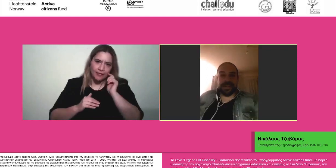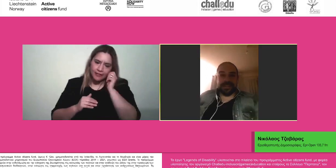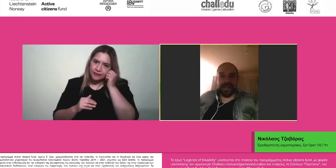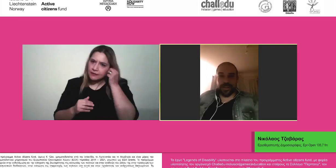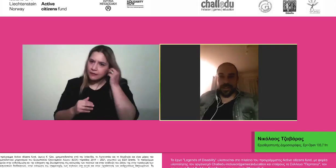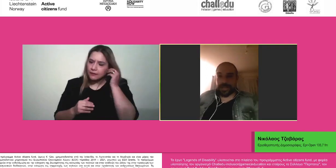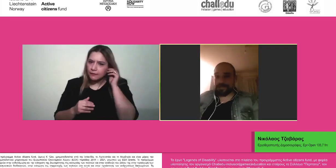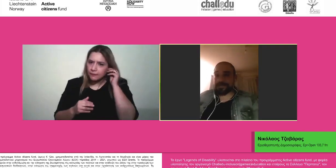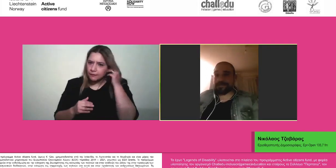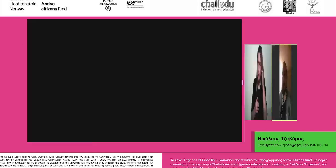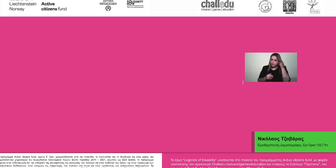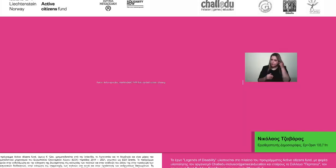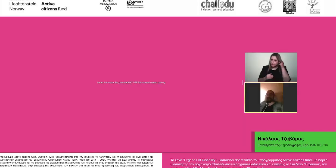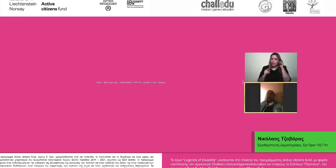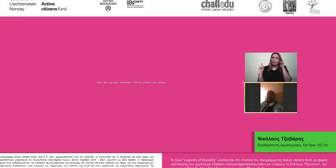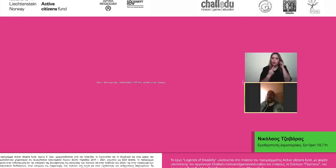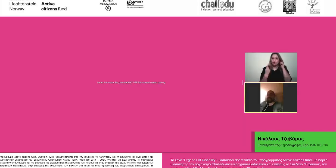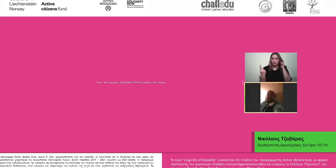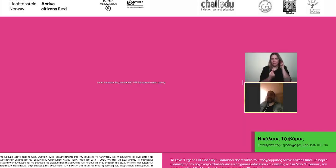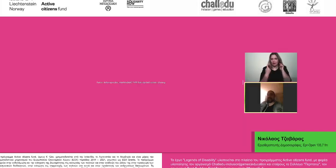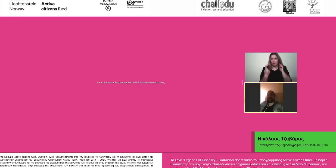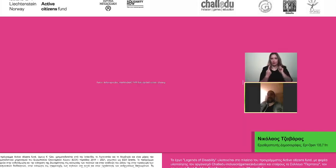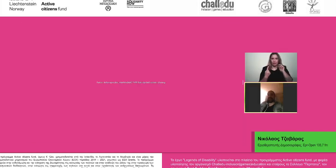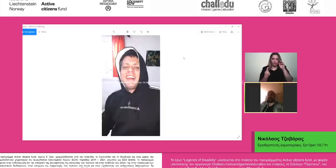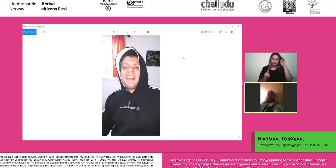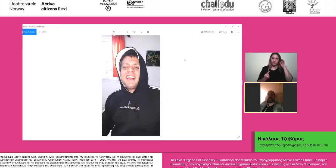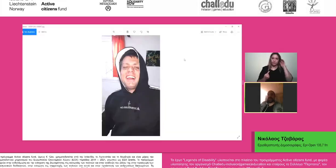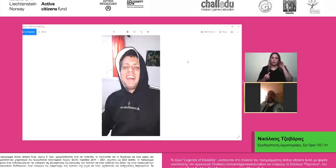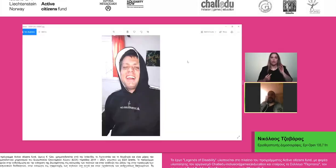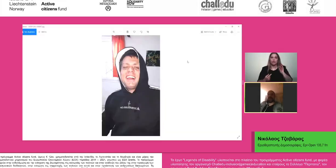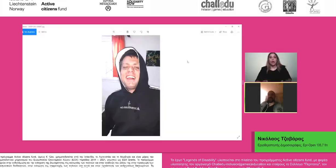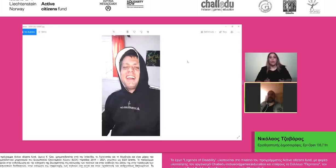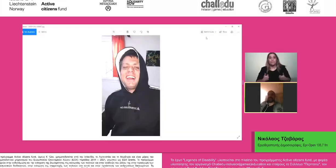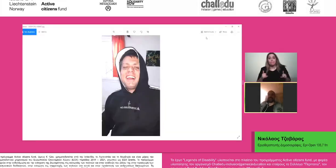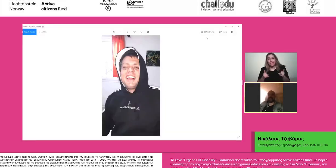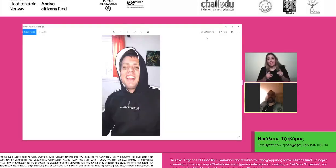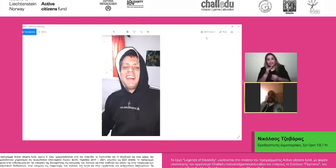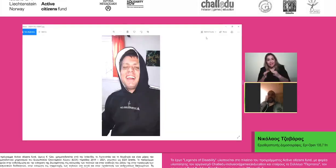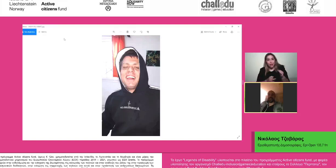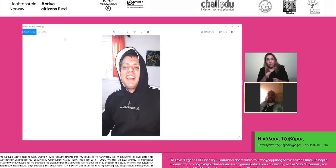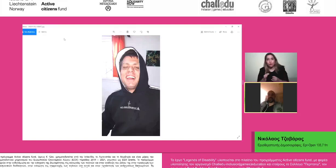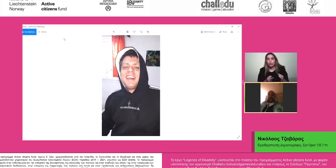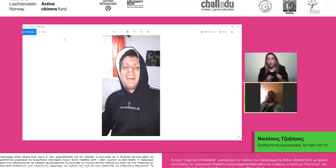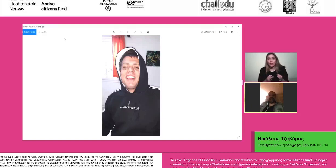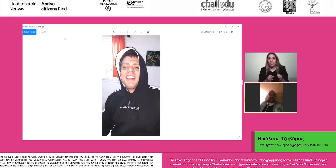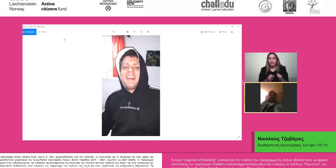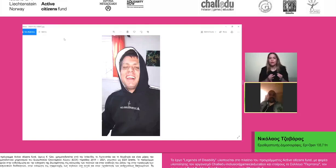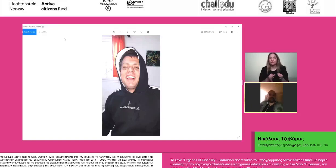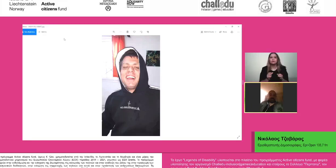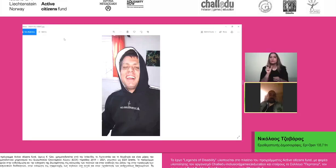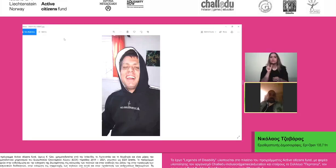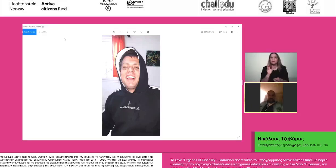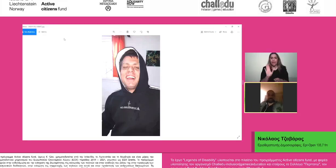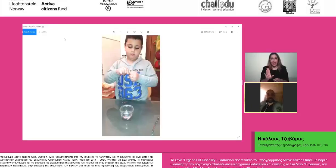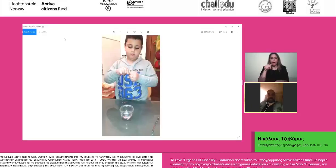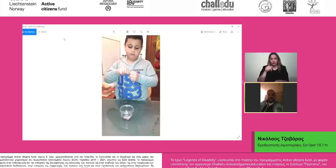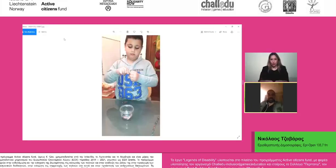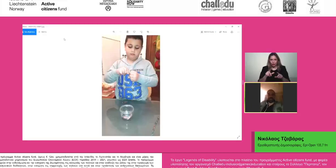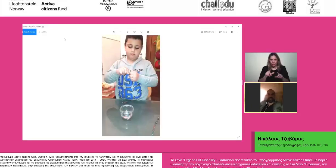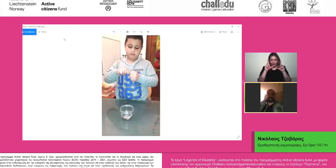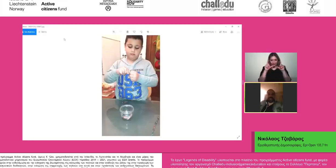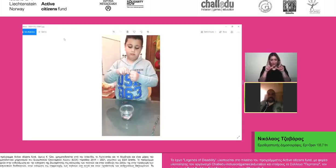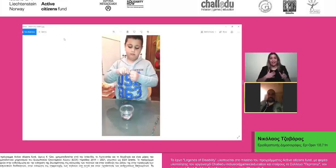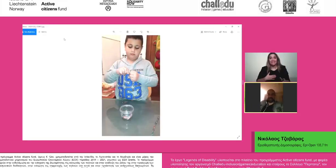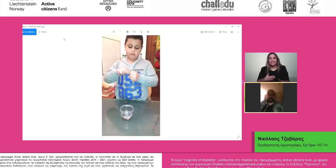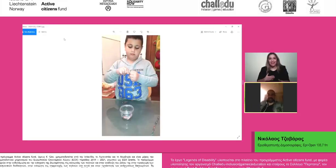και τα περιβάλλοντα. Το παιχνίδι, να πούμε ότι σαν ορισμός, τώρα βλέπουμε, ευχαριστούμε